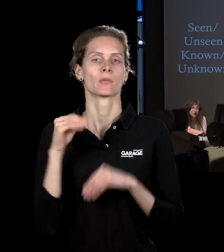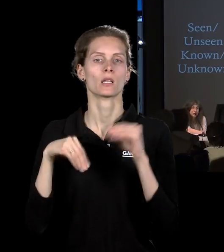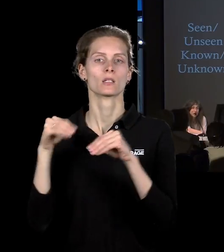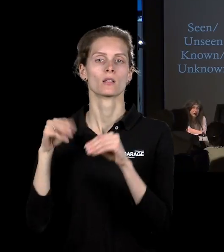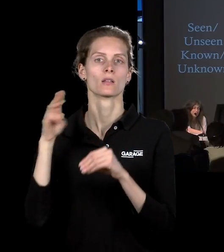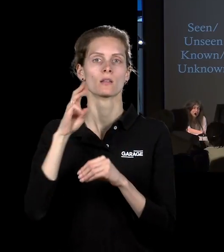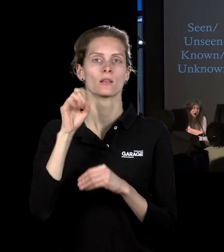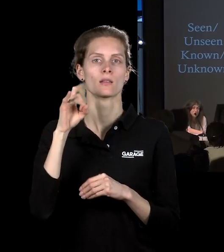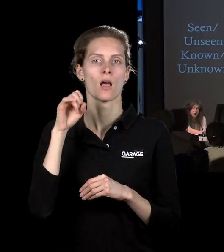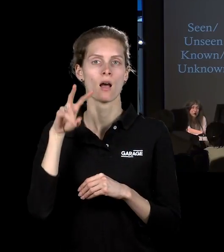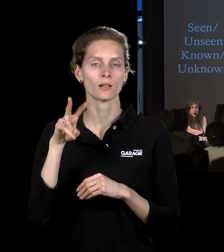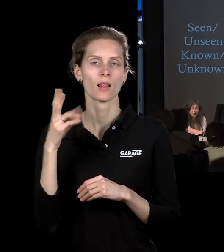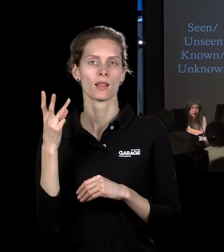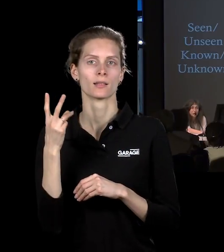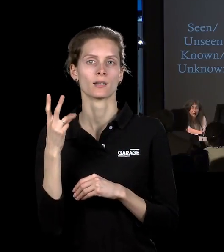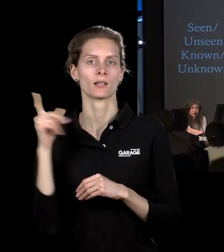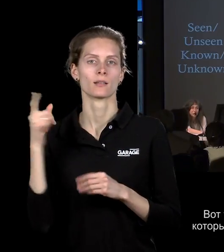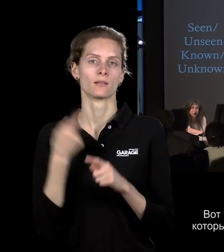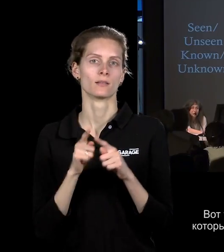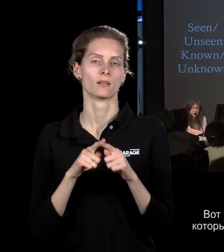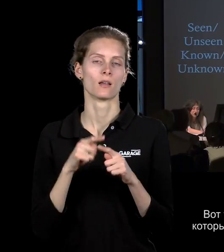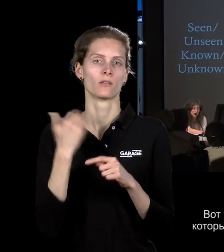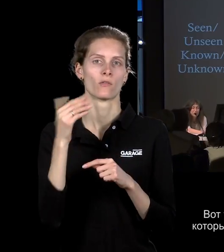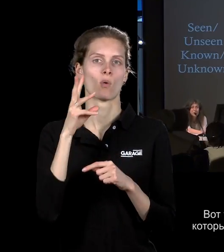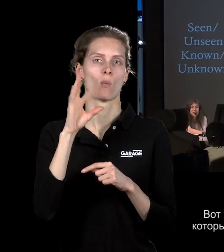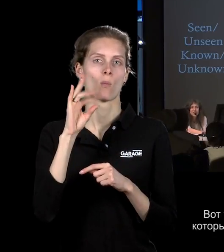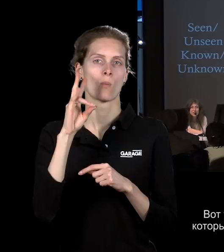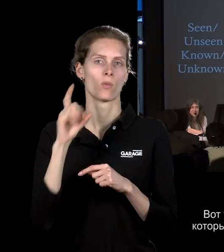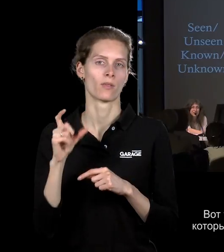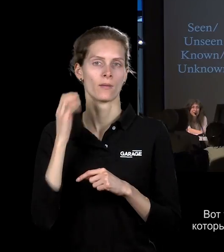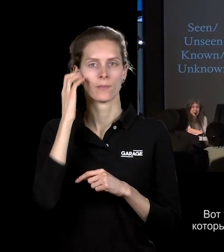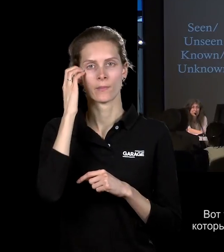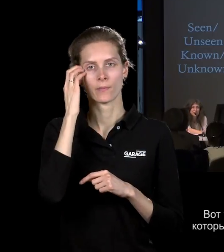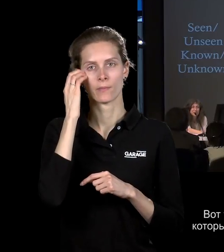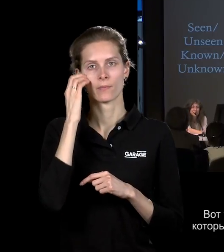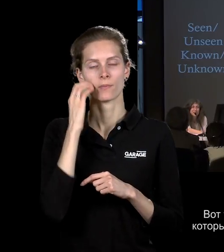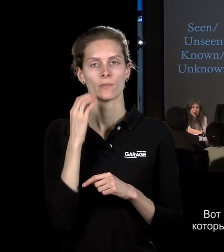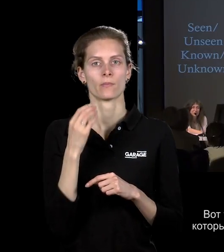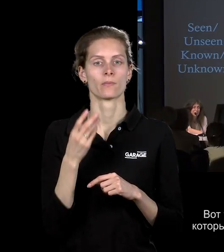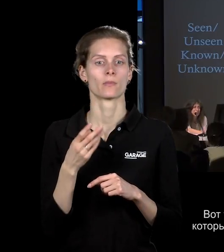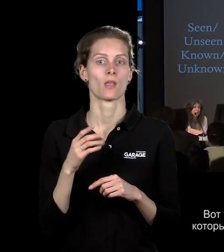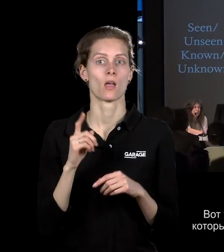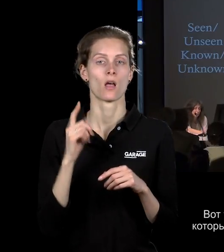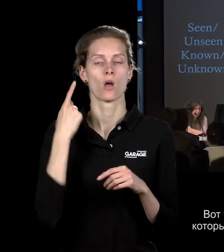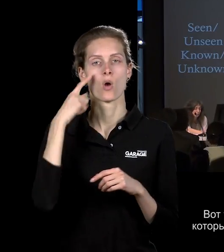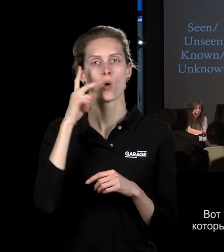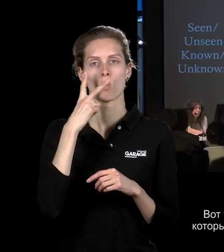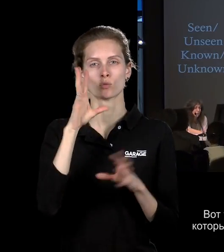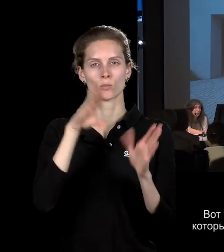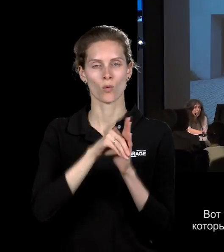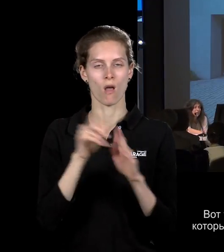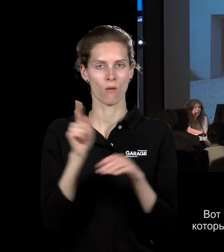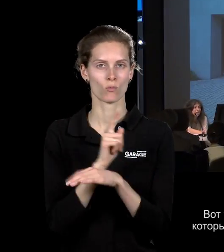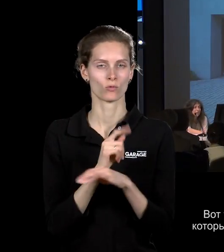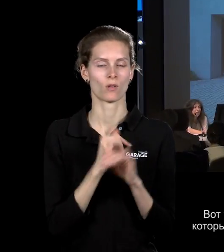инсталляция Тарала, и третья – это, собственно говоря, кувшин Кимоне. Вот такой вот концептуальный музей на три произведения, которые там каким-то образом друг с